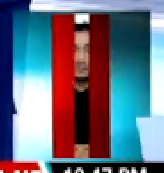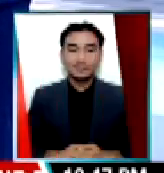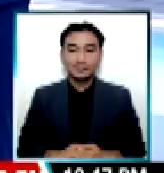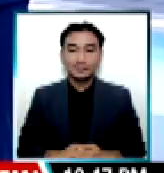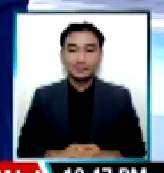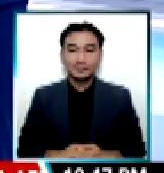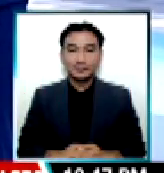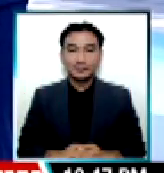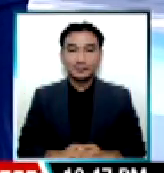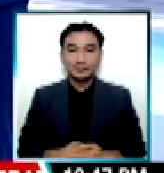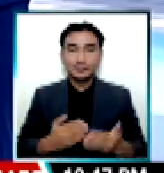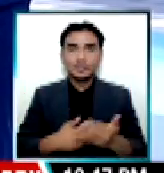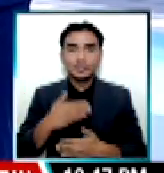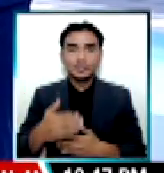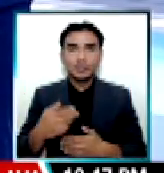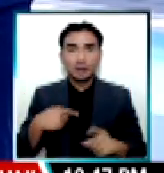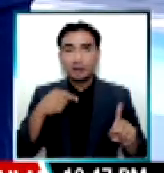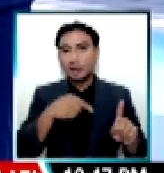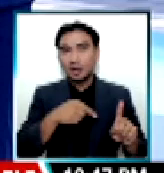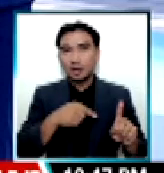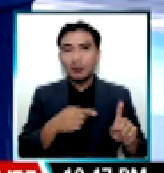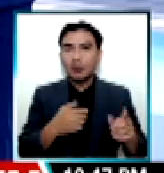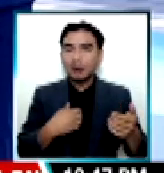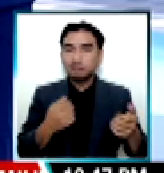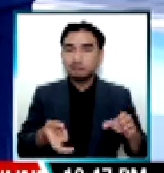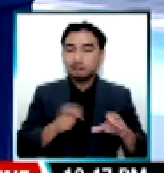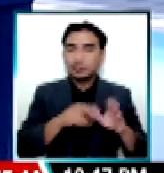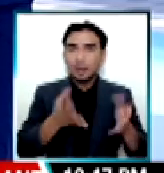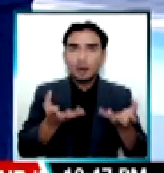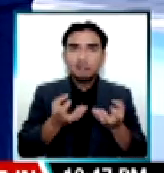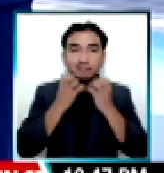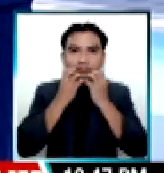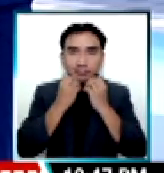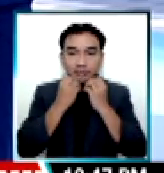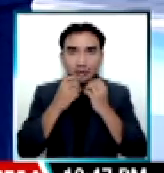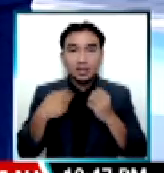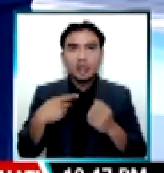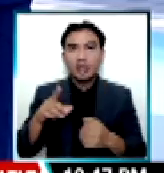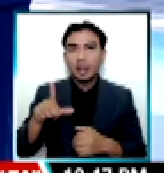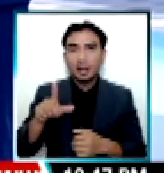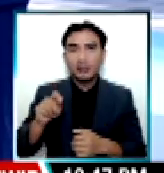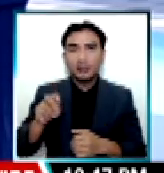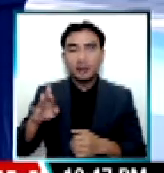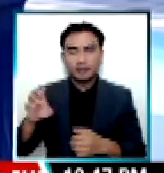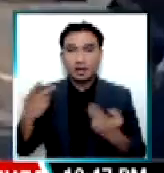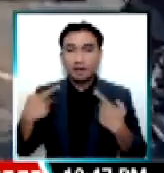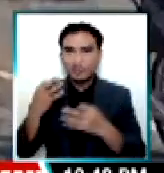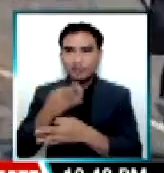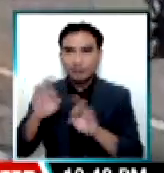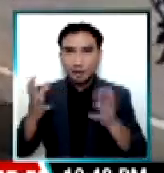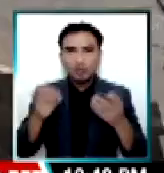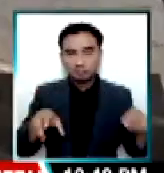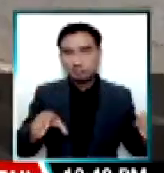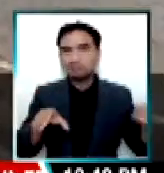Ang commuter na gustong makatipid sa libreng sakayan ng LTFRB kumakapit. Gaya ng mga pasaherong yan sa Commonwealth Avenue